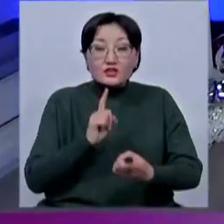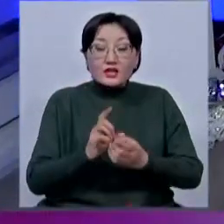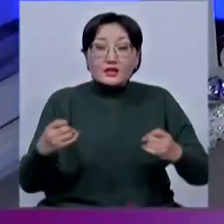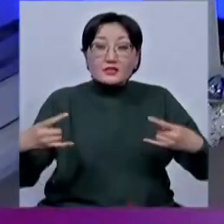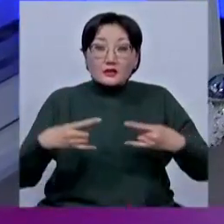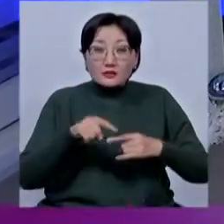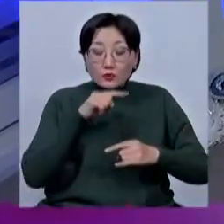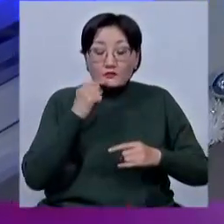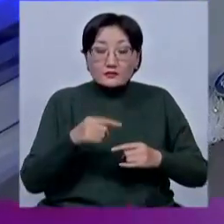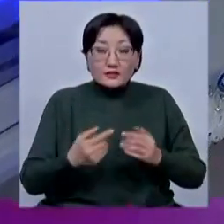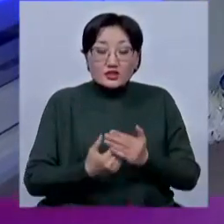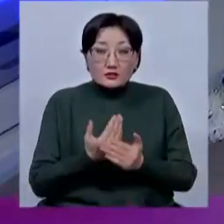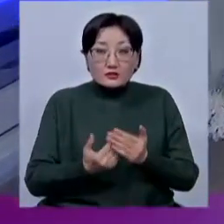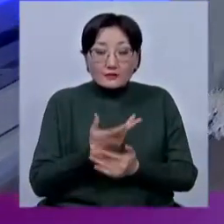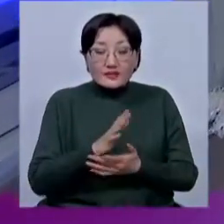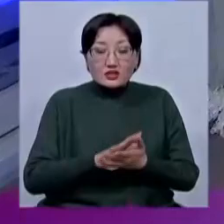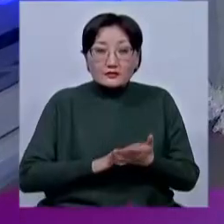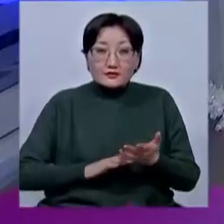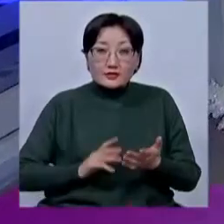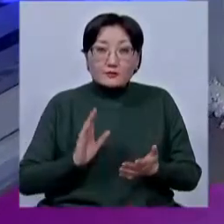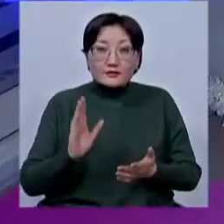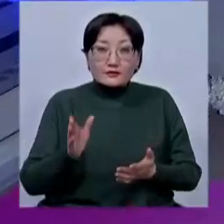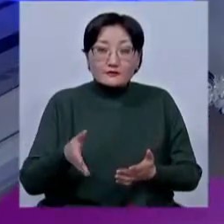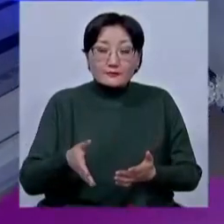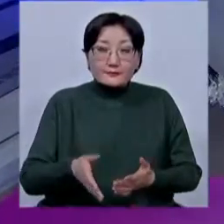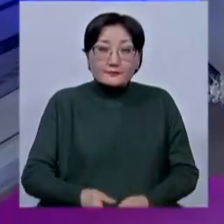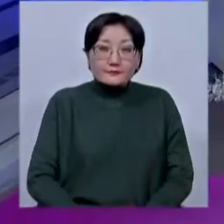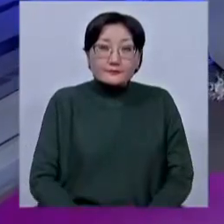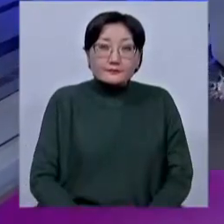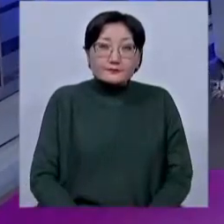әрмен қарай орыс тілінде жалғасады. Онымен таныстыратын әріптесім Диас Махамбетов. Диас, тізгін өзіңде.